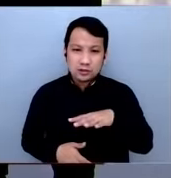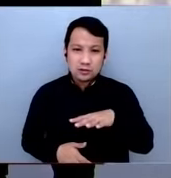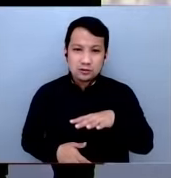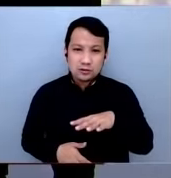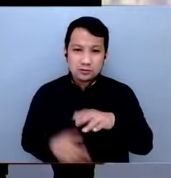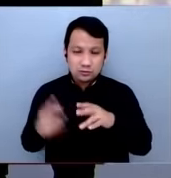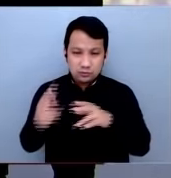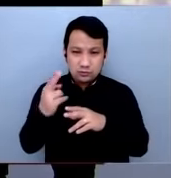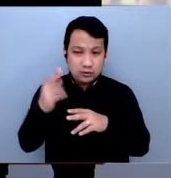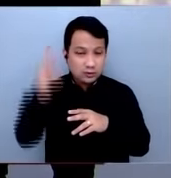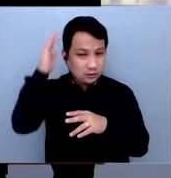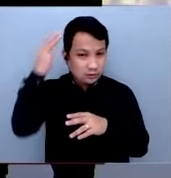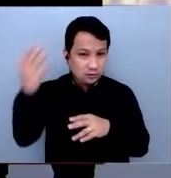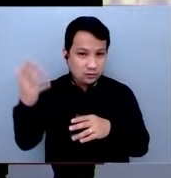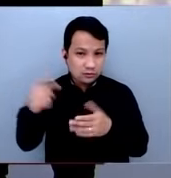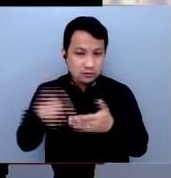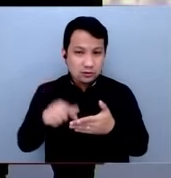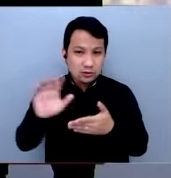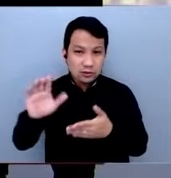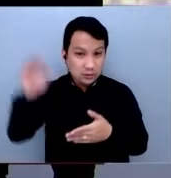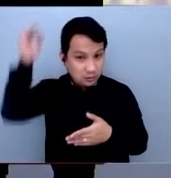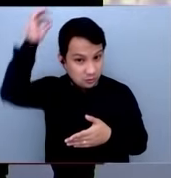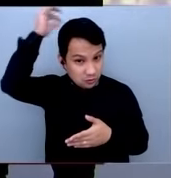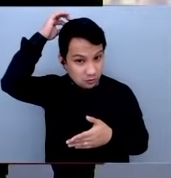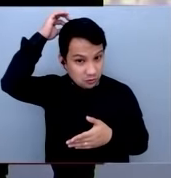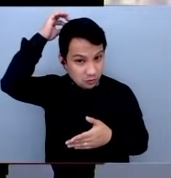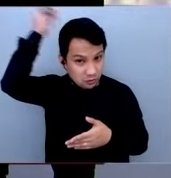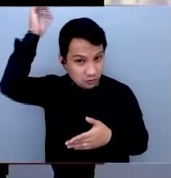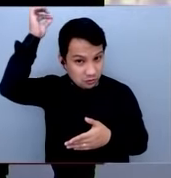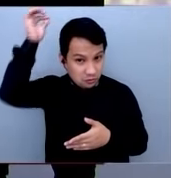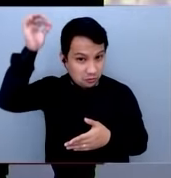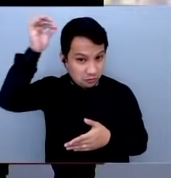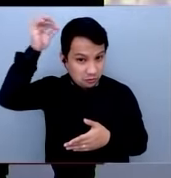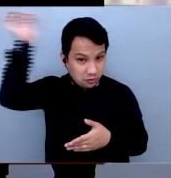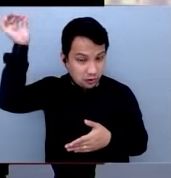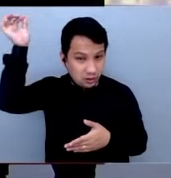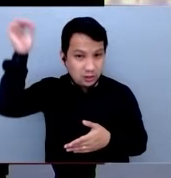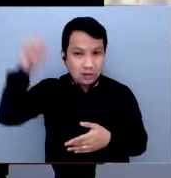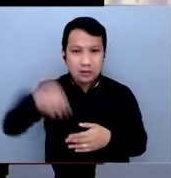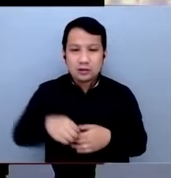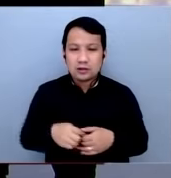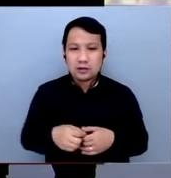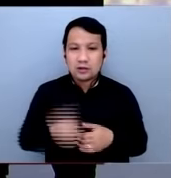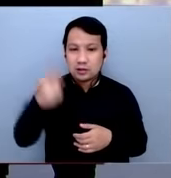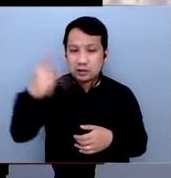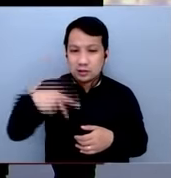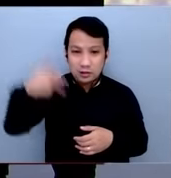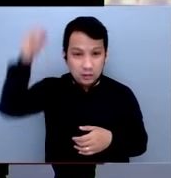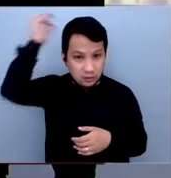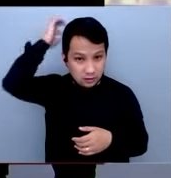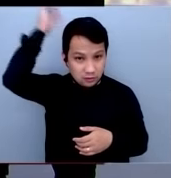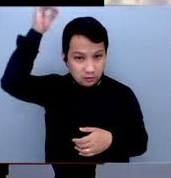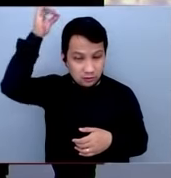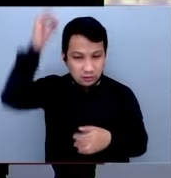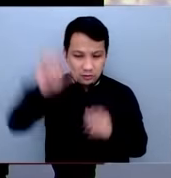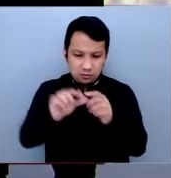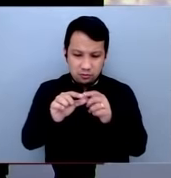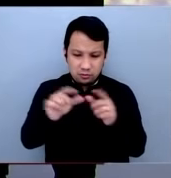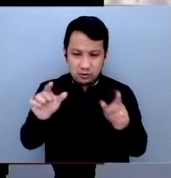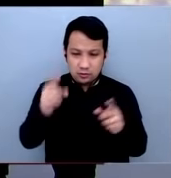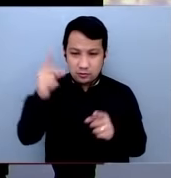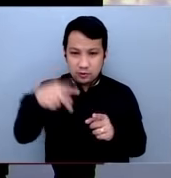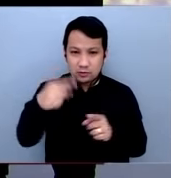buhok. Halimbawa, sa inyo pong bumbunan. Dahil ang buhok ay tumutubo sa kalahati o ng kalahating pulgada kada